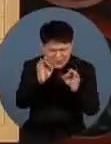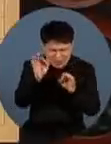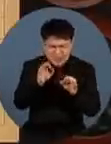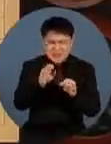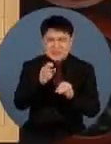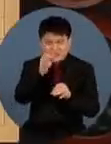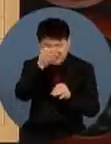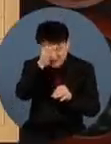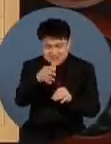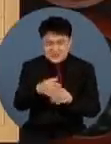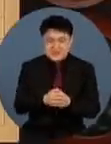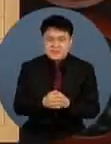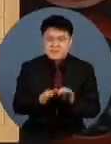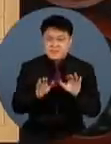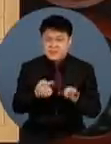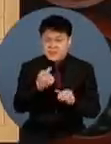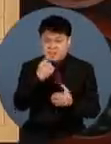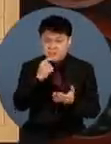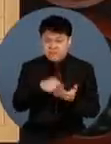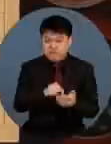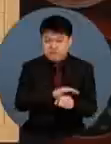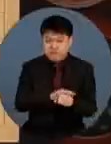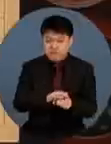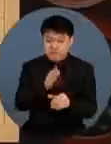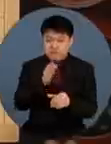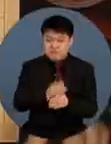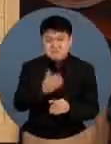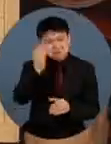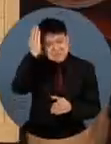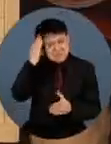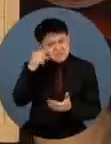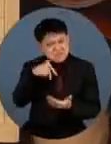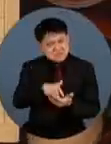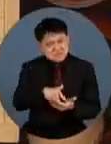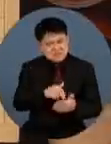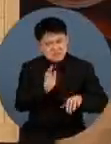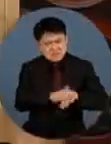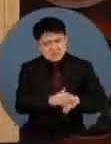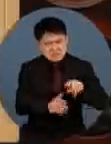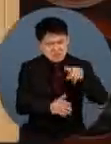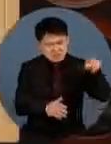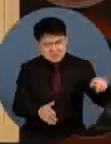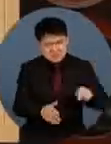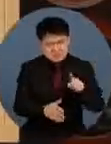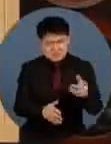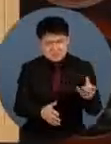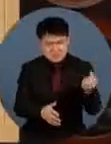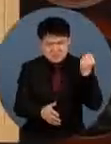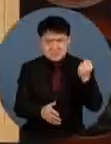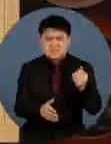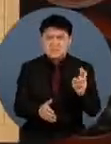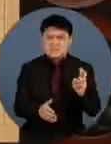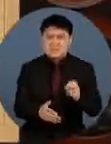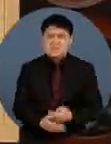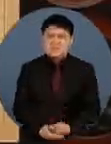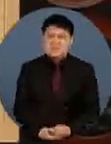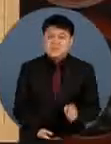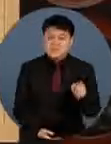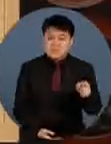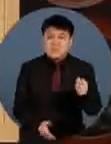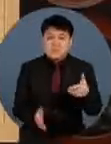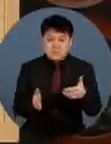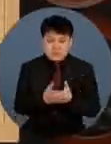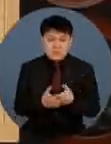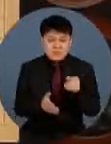자, 기분 좋게 백이 늘어가고요. 네. 흙은 이제 좌변 쪽 한 점을 끊어가겠죠. 네,